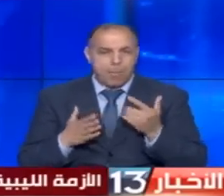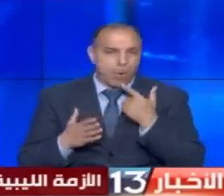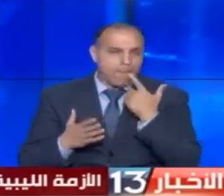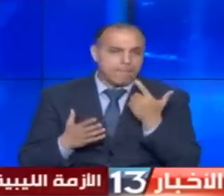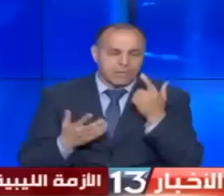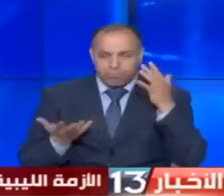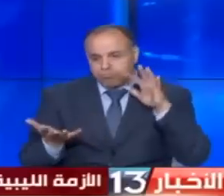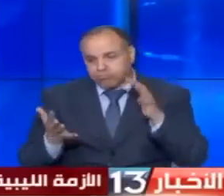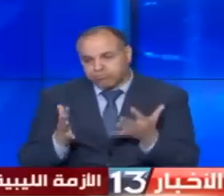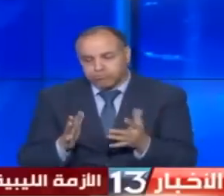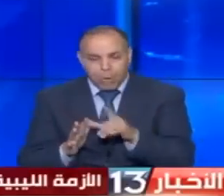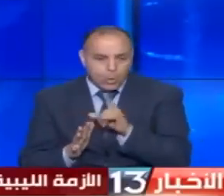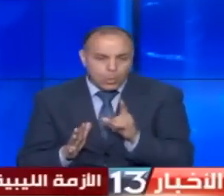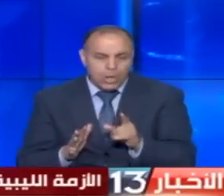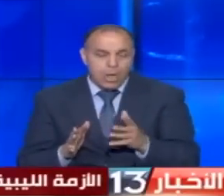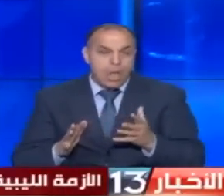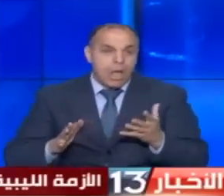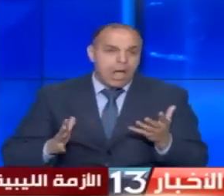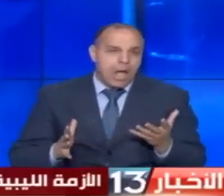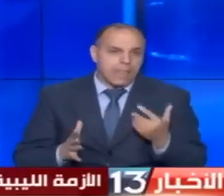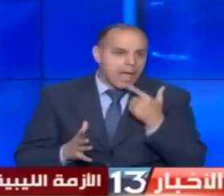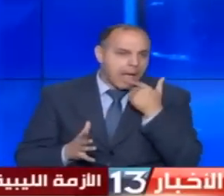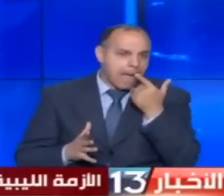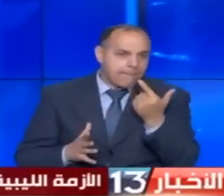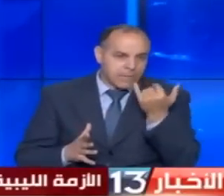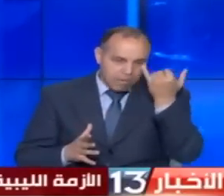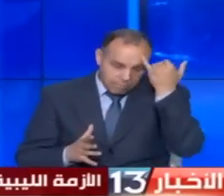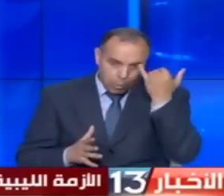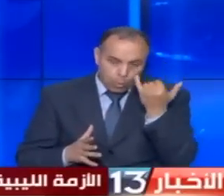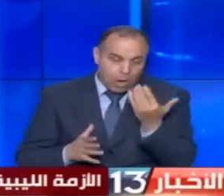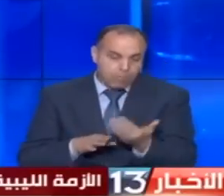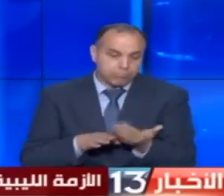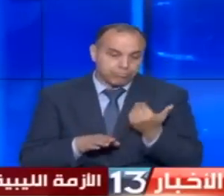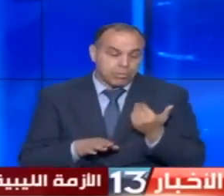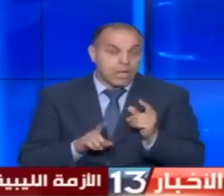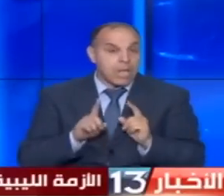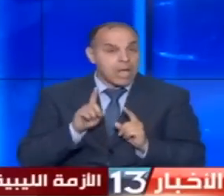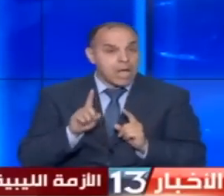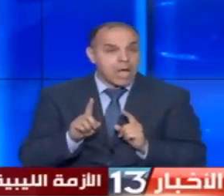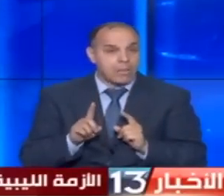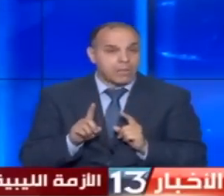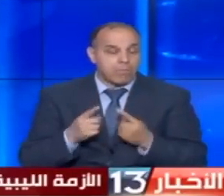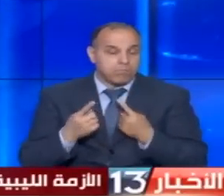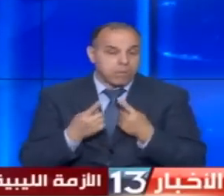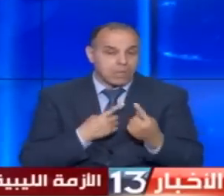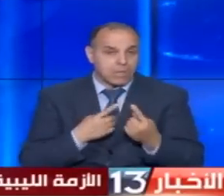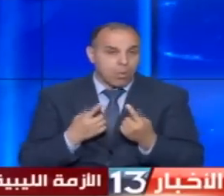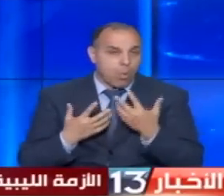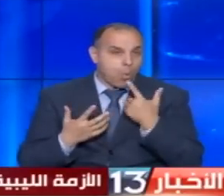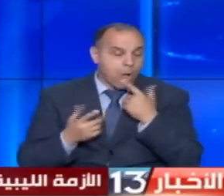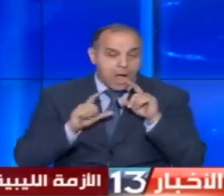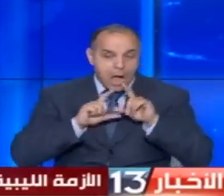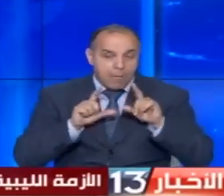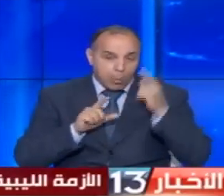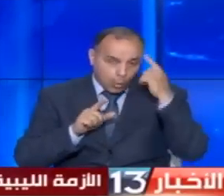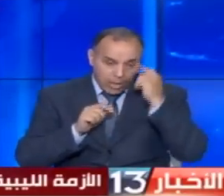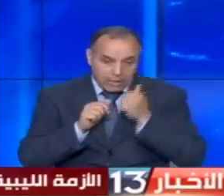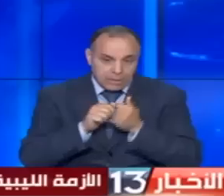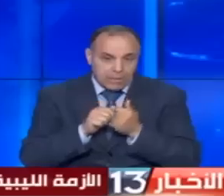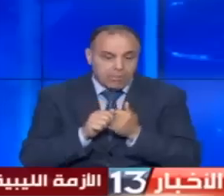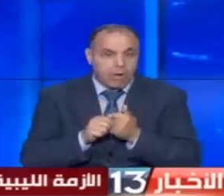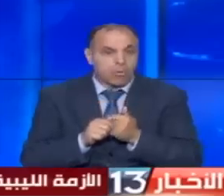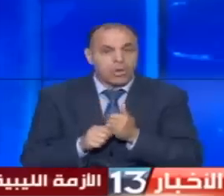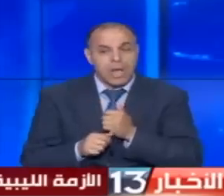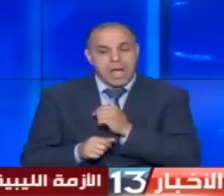الاحتمالات او قد يكون وفق العديد ذلك الذي يسبق العاصفه مع حديث مواقع اخبار التابعه للقياده العامه